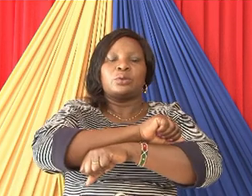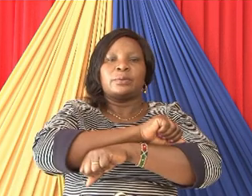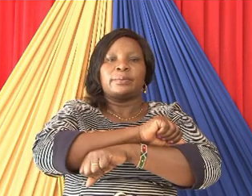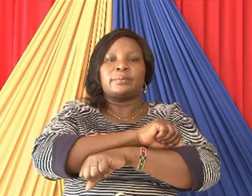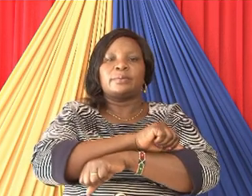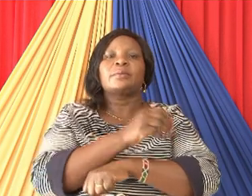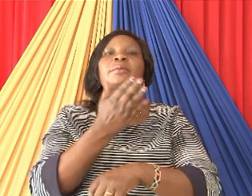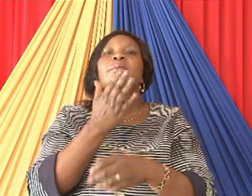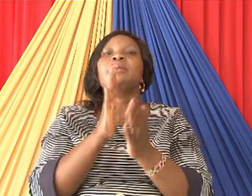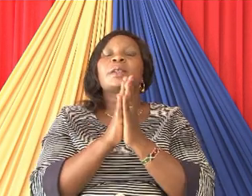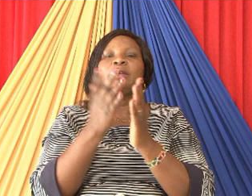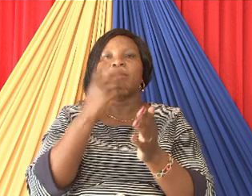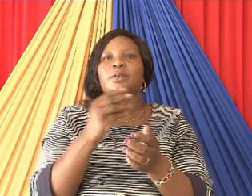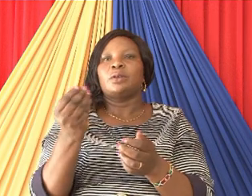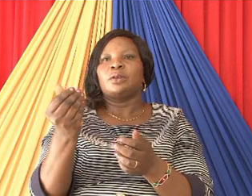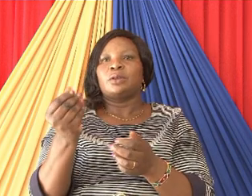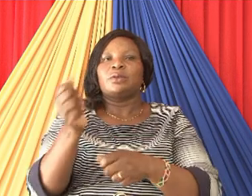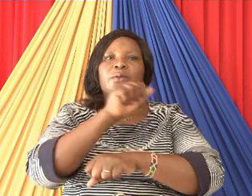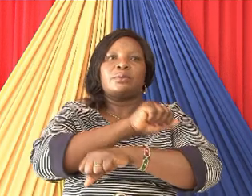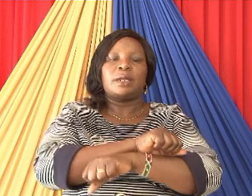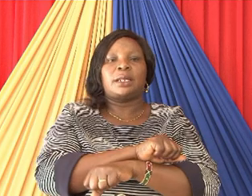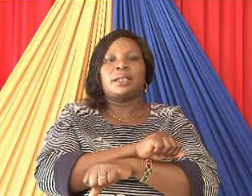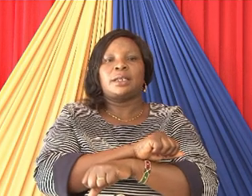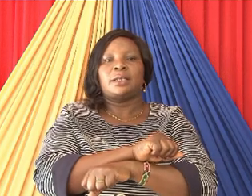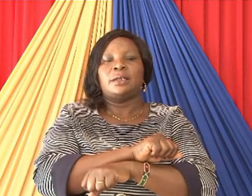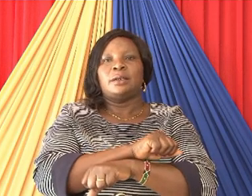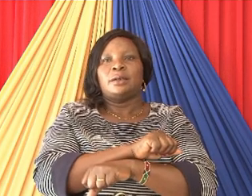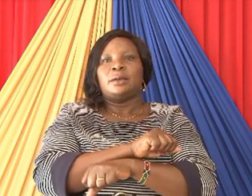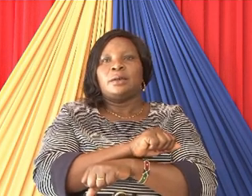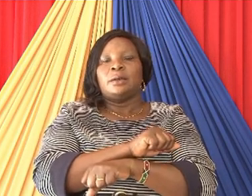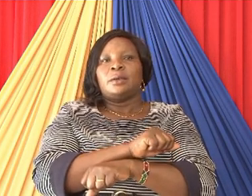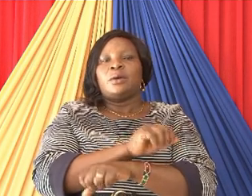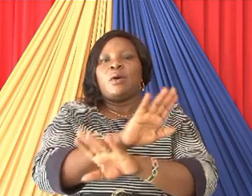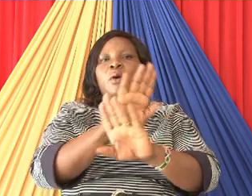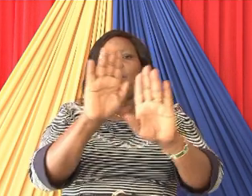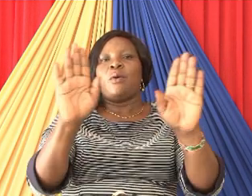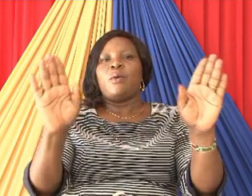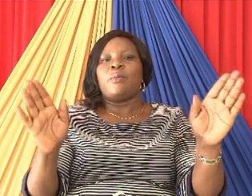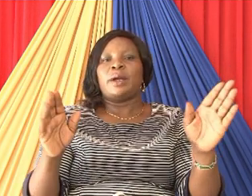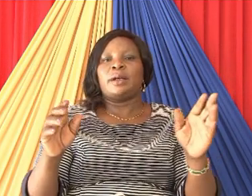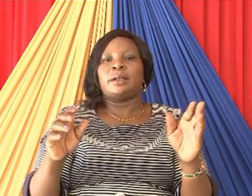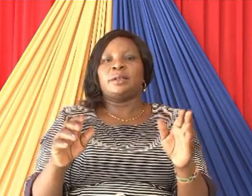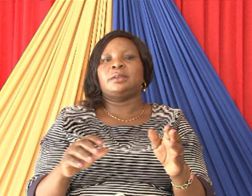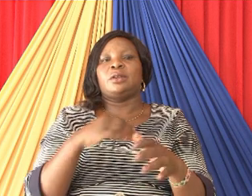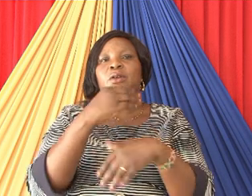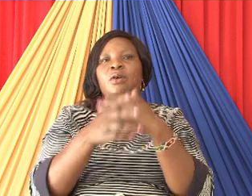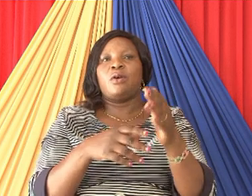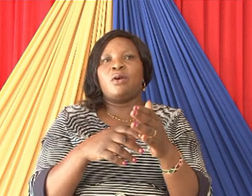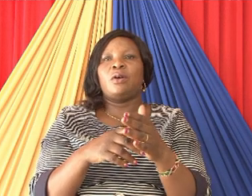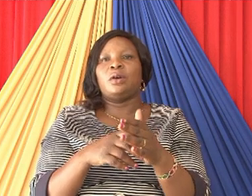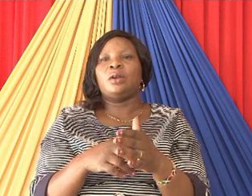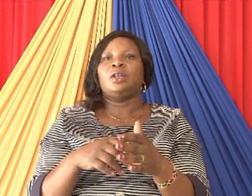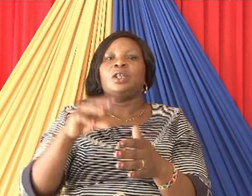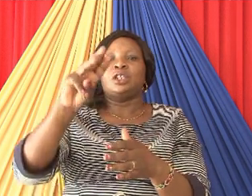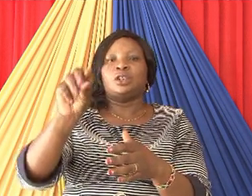fees itapatikana katika jina la Yesu. Tunaomba kwamba utafungua milango ya baraka na fanaka kwa watu